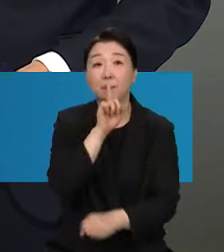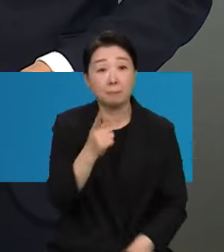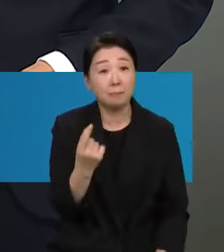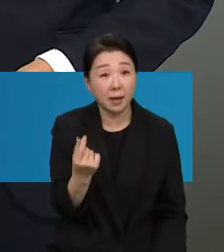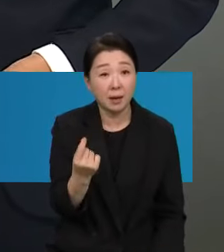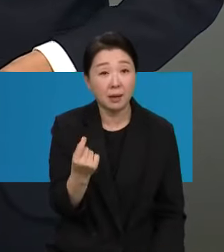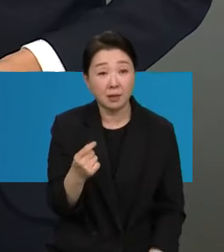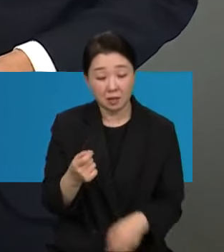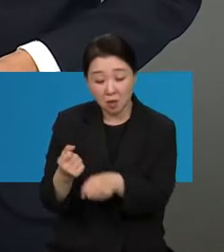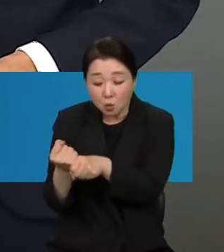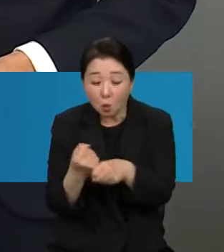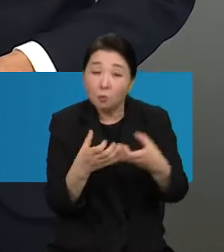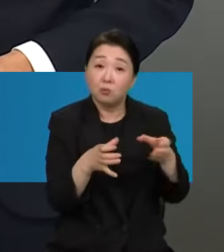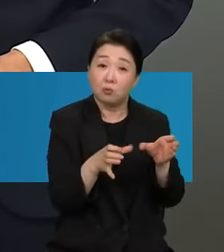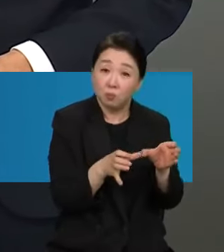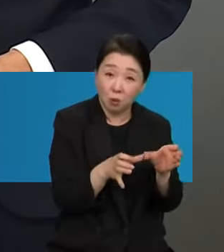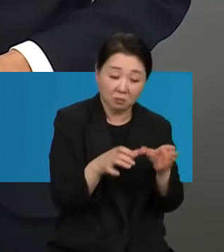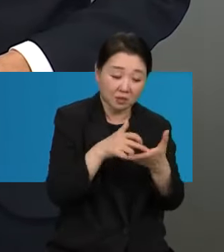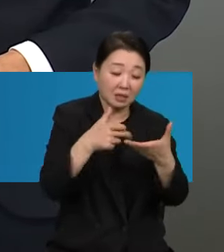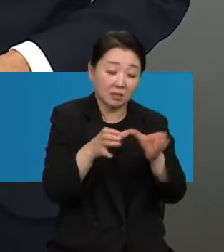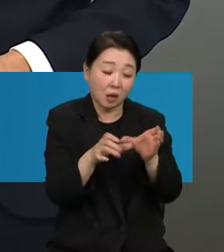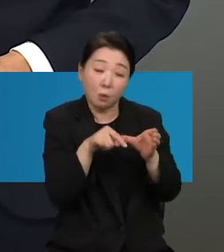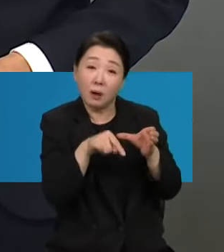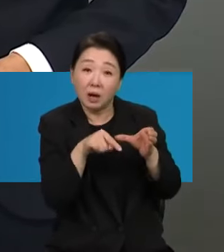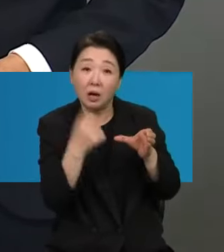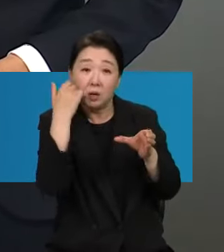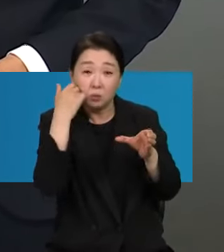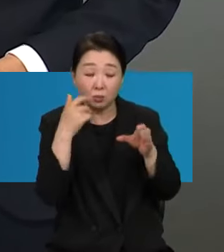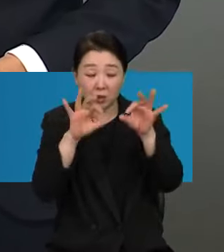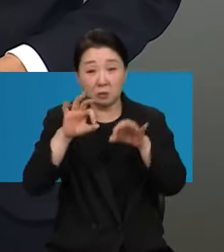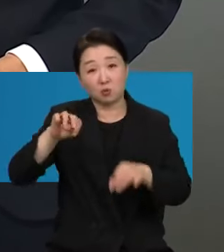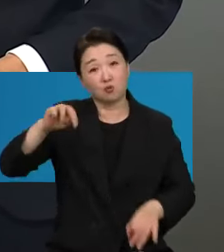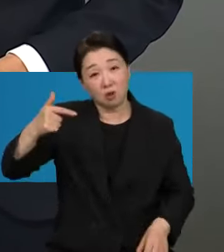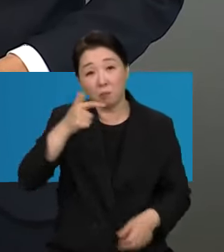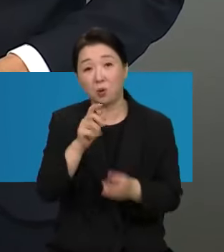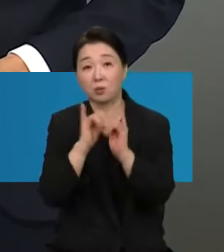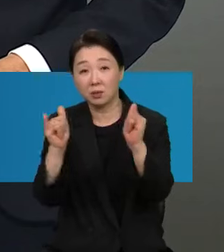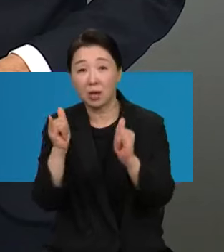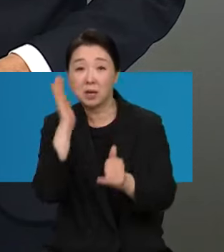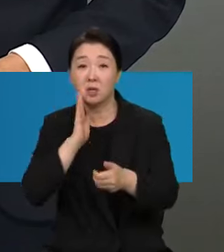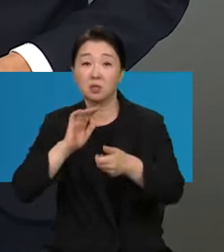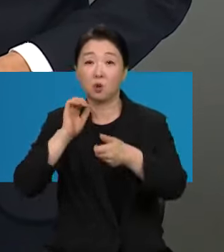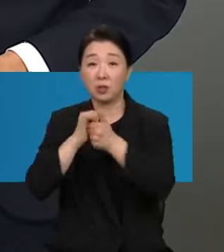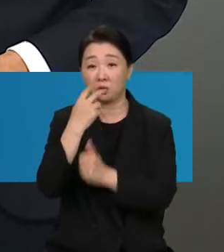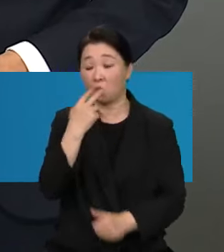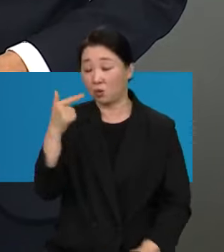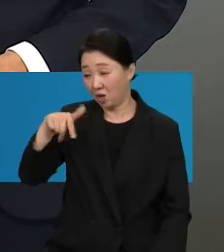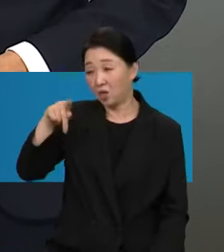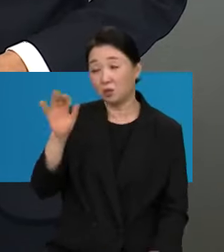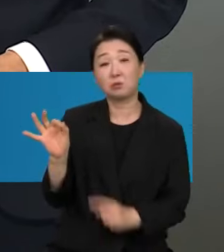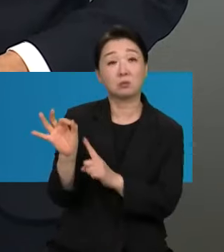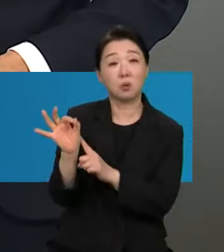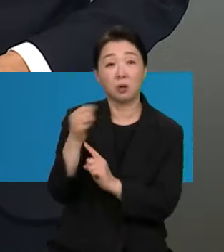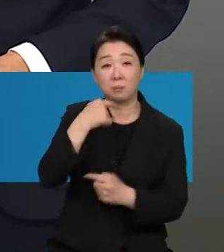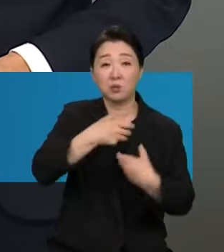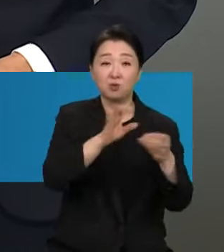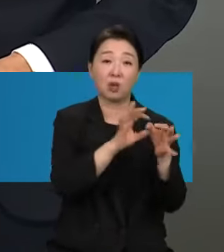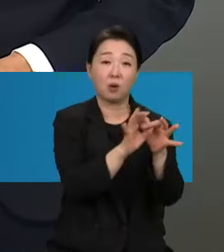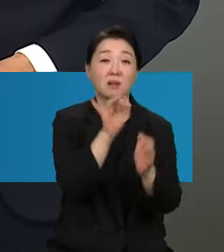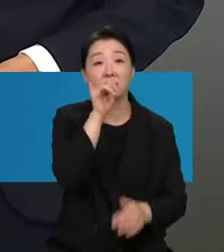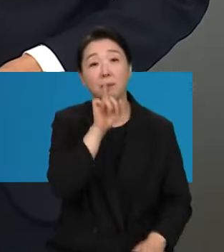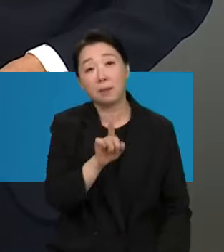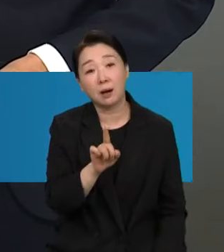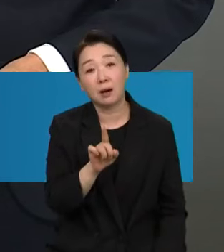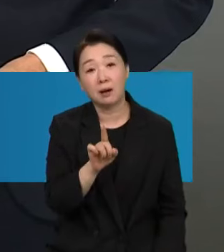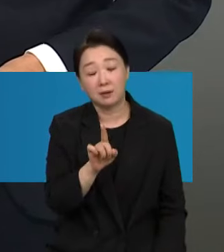있습니다. 골프 모임 단체 대화방 속 김규현 변호사, 청와대 경호처 출신 송모 씨가 민주당과 연관이 있다는